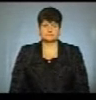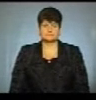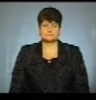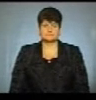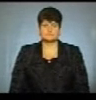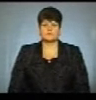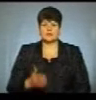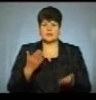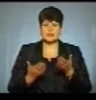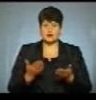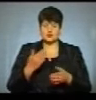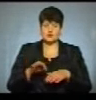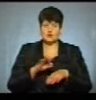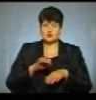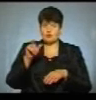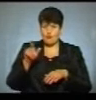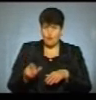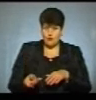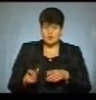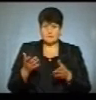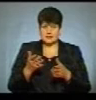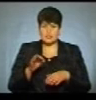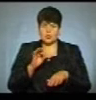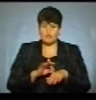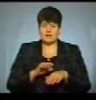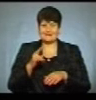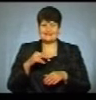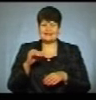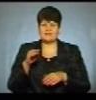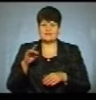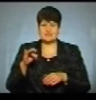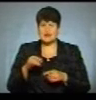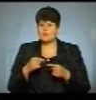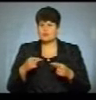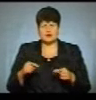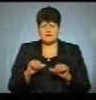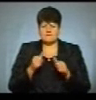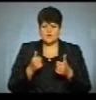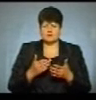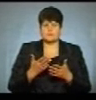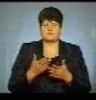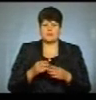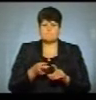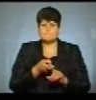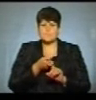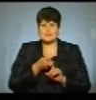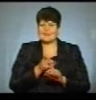Якщо з хворим, який хворий на дифтерію будь-які форми, чи є носієм, проконтактує